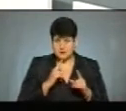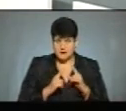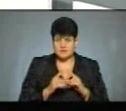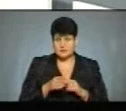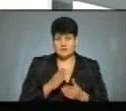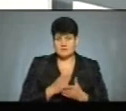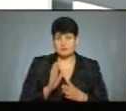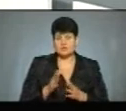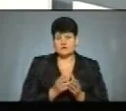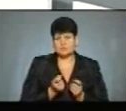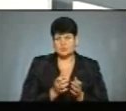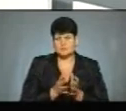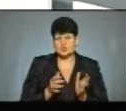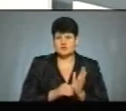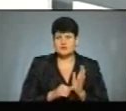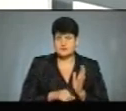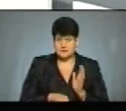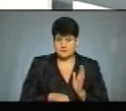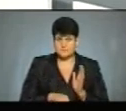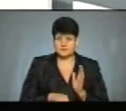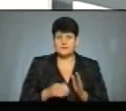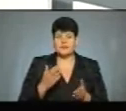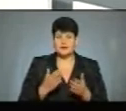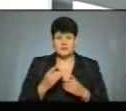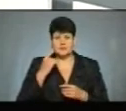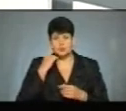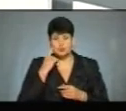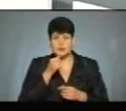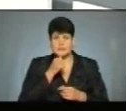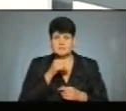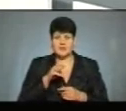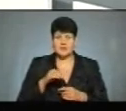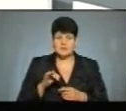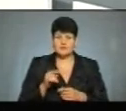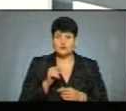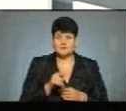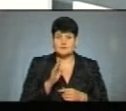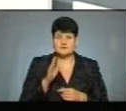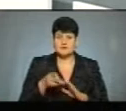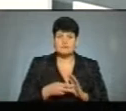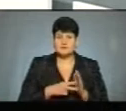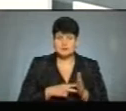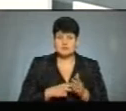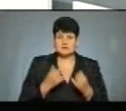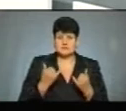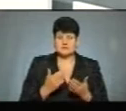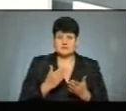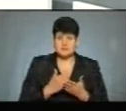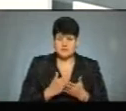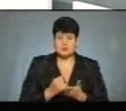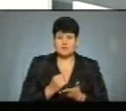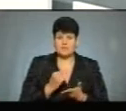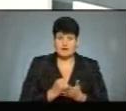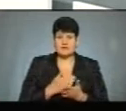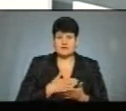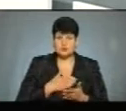трошки більше 60. Але, на думку експертів, той перспективний план діючий, який зараз діє, ухвалений нашою